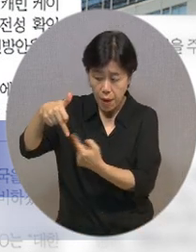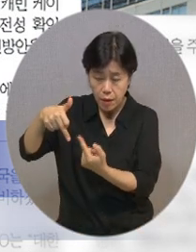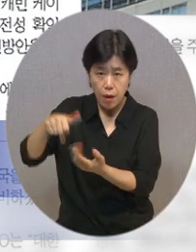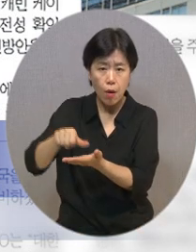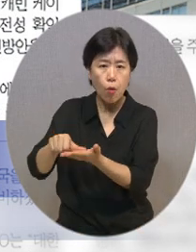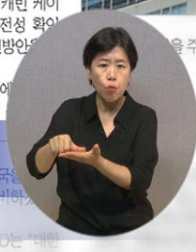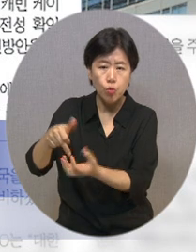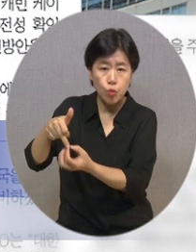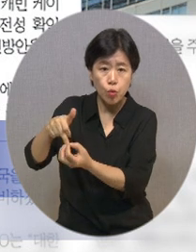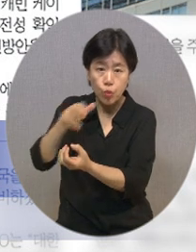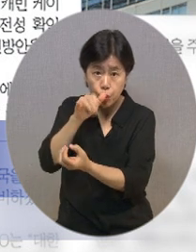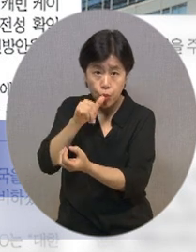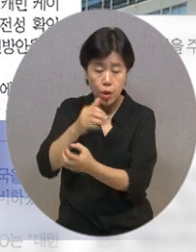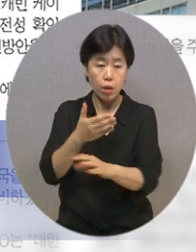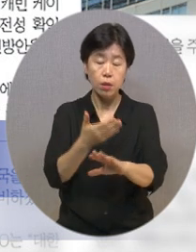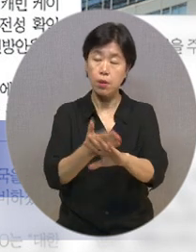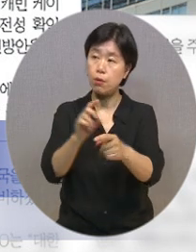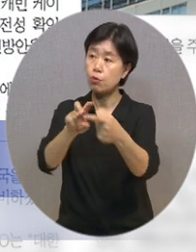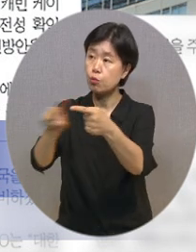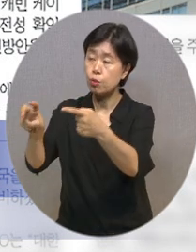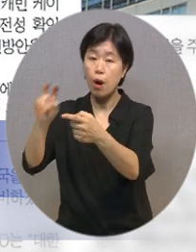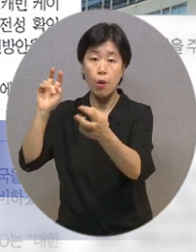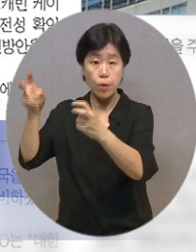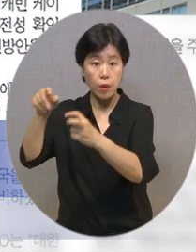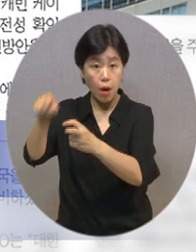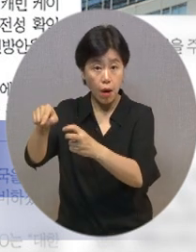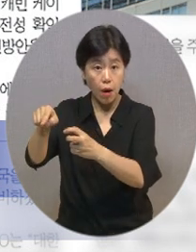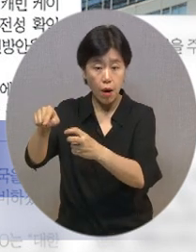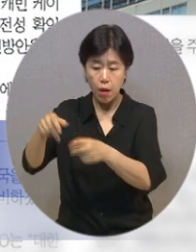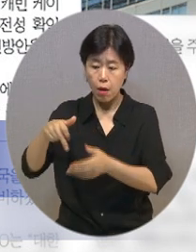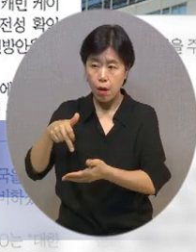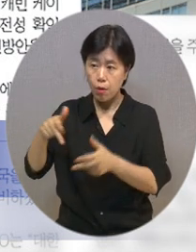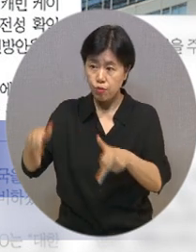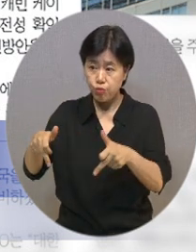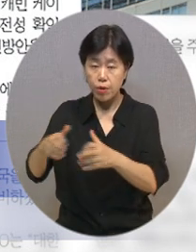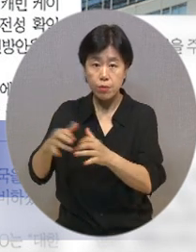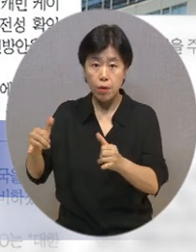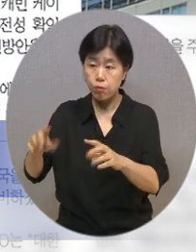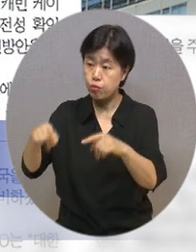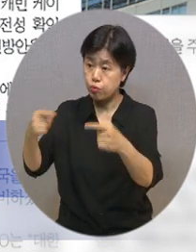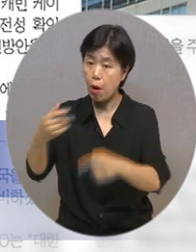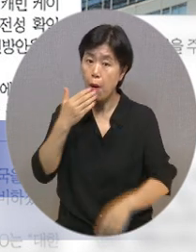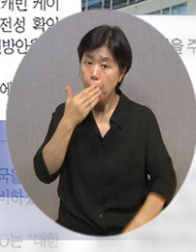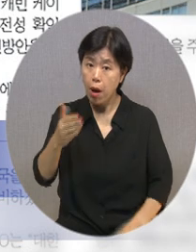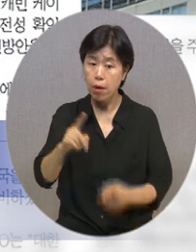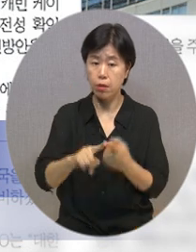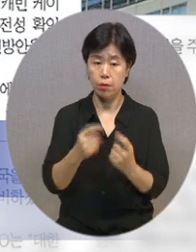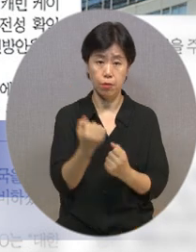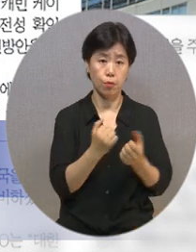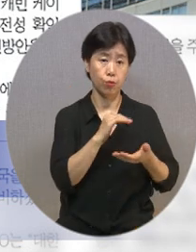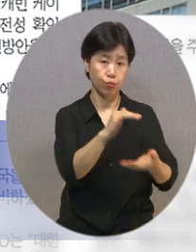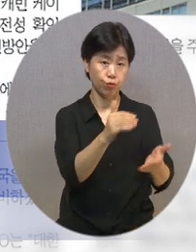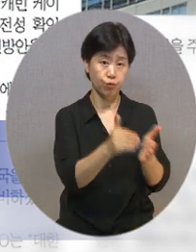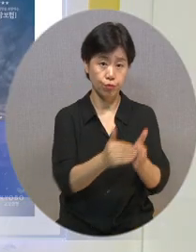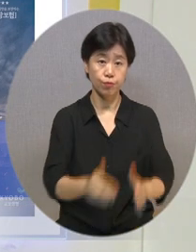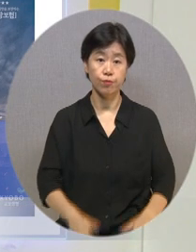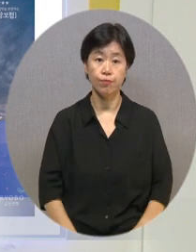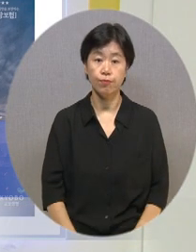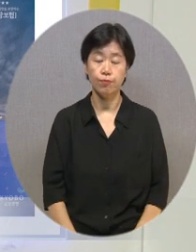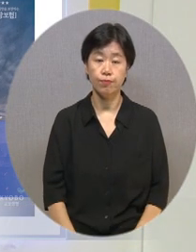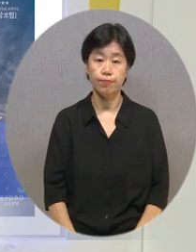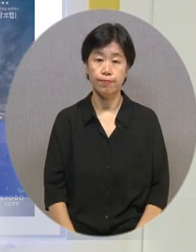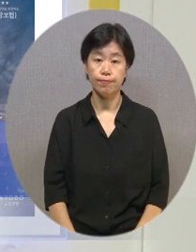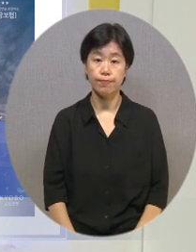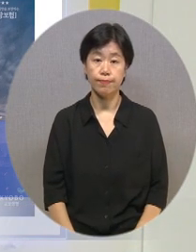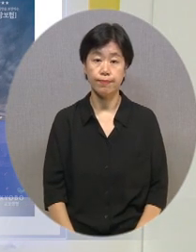있고 동종의 케이블 카에서는 목발 사용에 제한을 두고 있지 않다고 설명했습니다